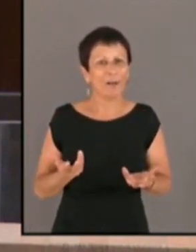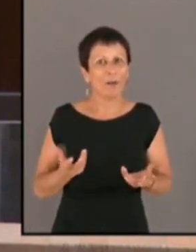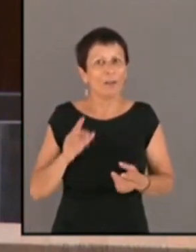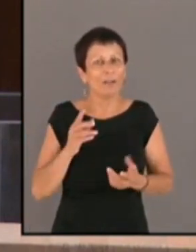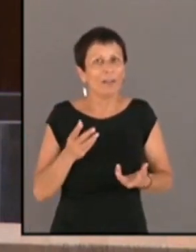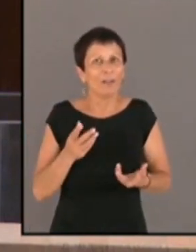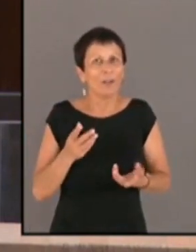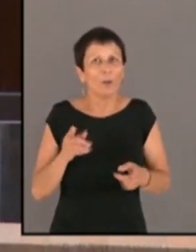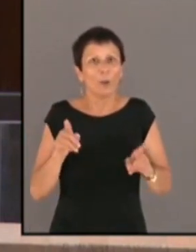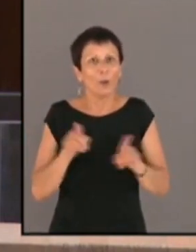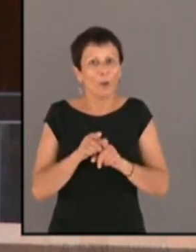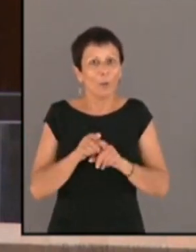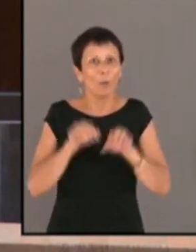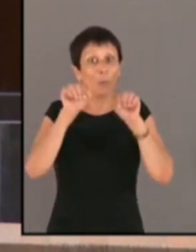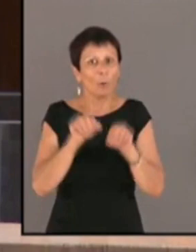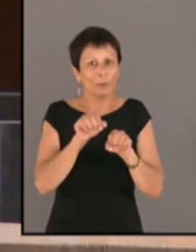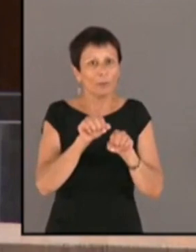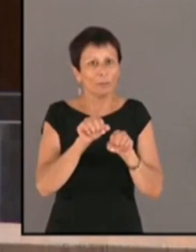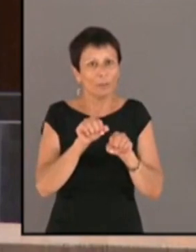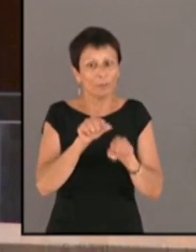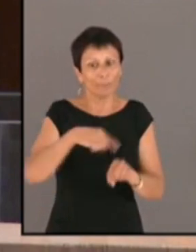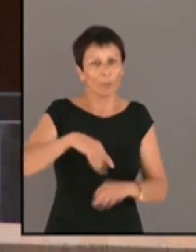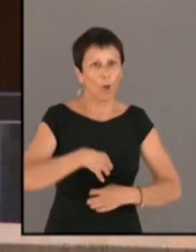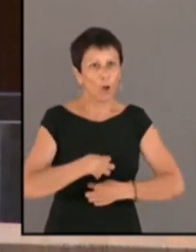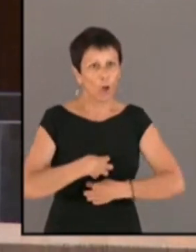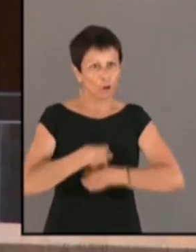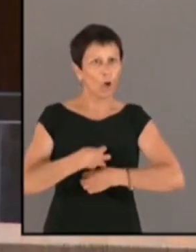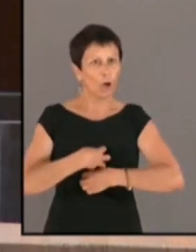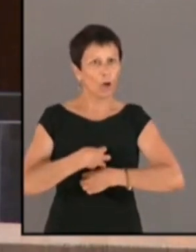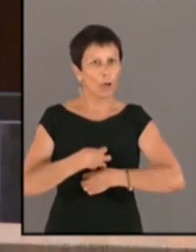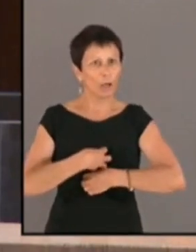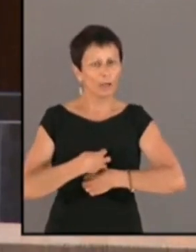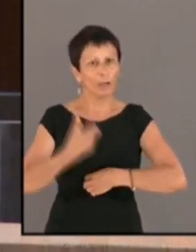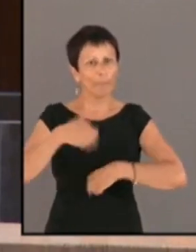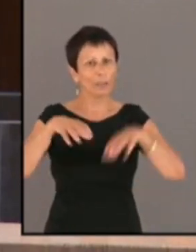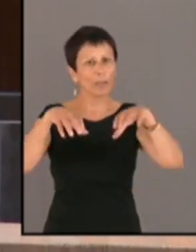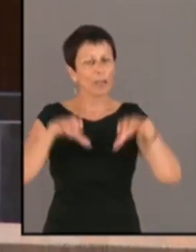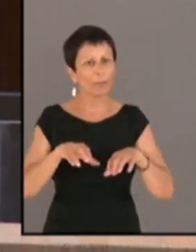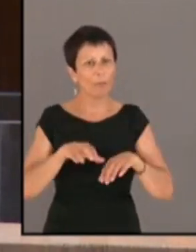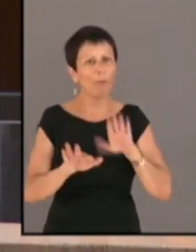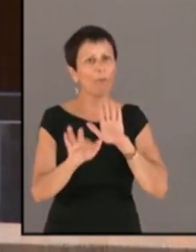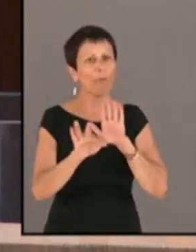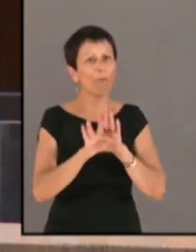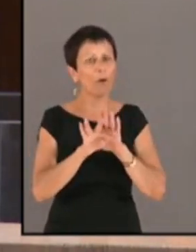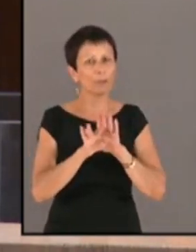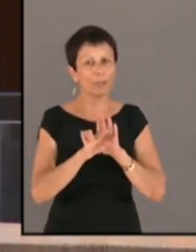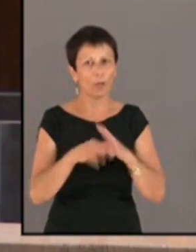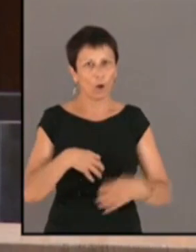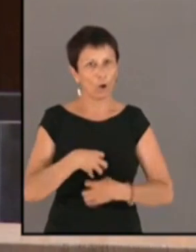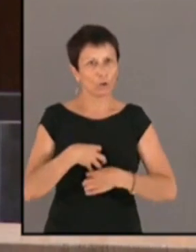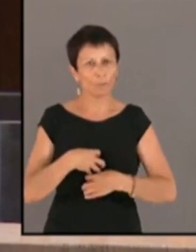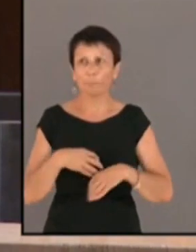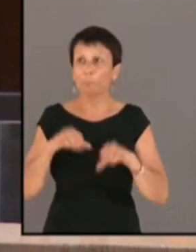semble-t-il, aurait choqué, plus que choqué, les fonctionnaires. Donc voilà, je voudrais déjà que vous nous